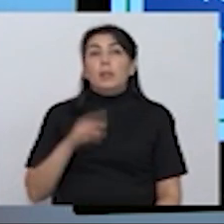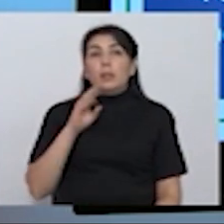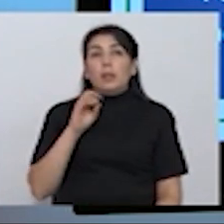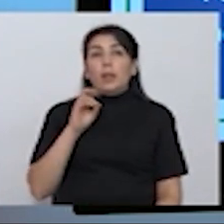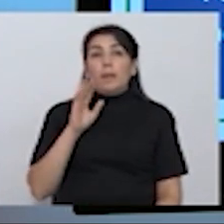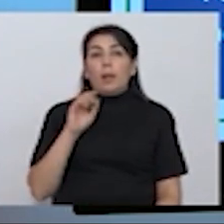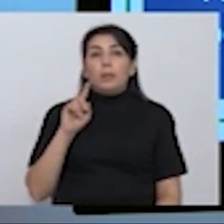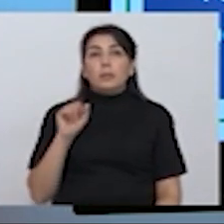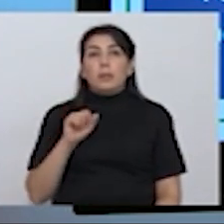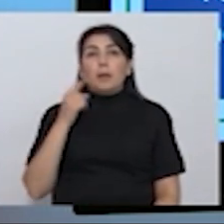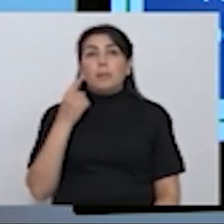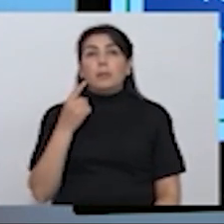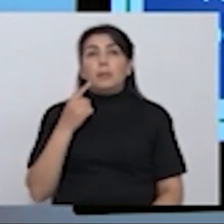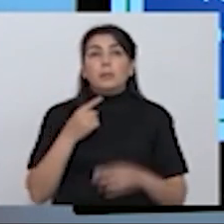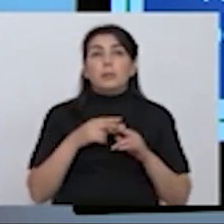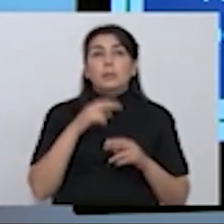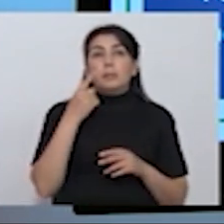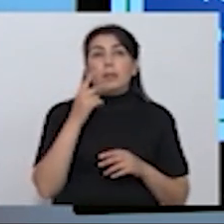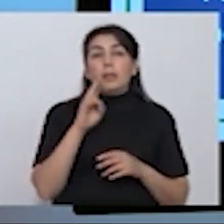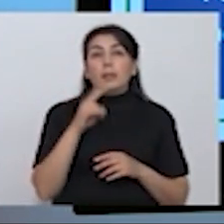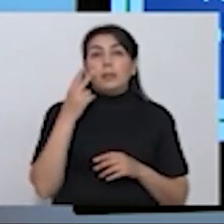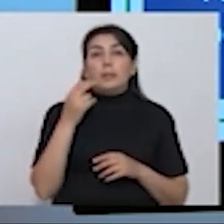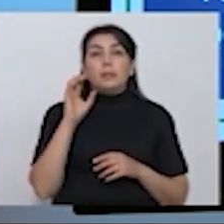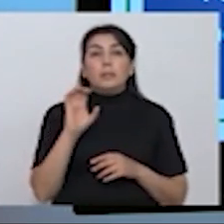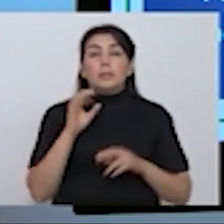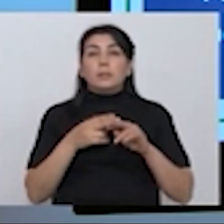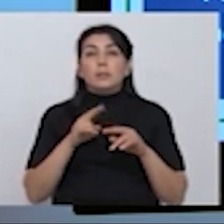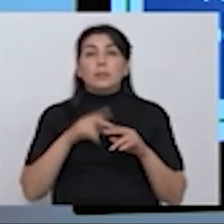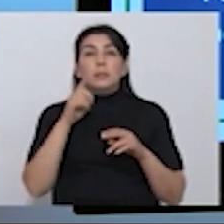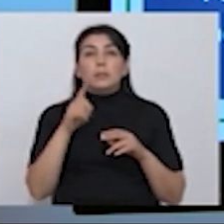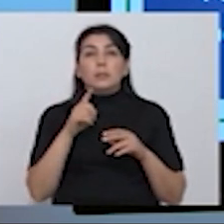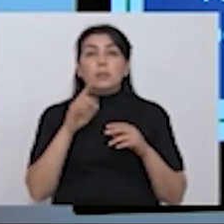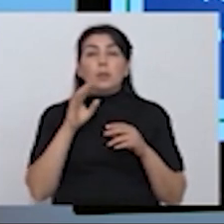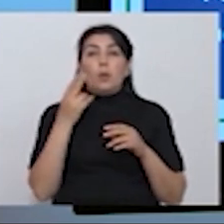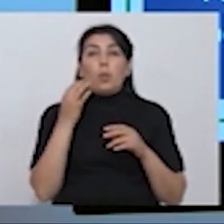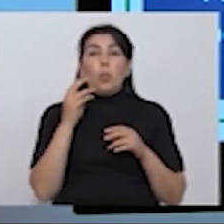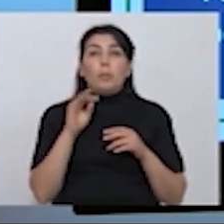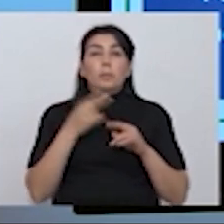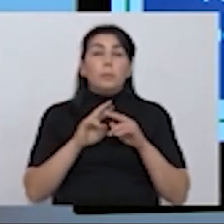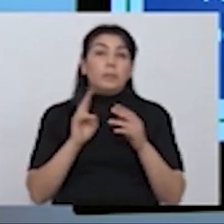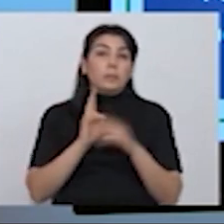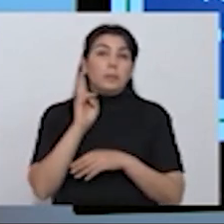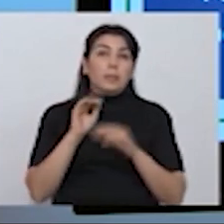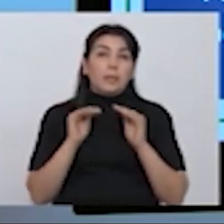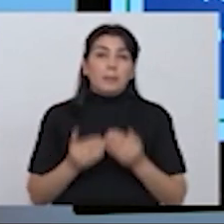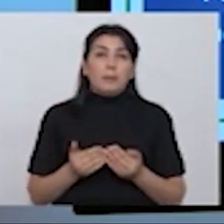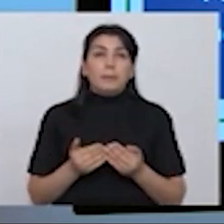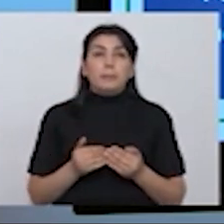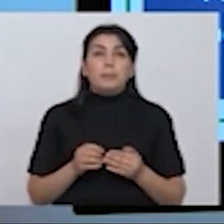Telofaza 1da 1N 2S. Chunki xromosomalar qutblarga tortilganligi uchun ularning soni 2 barobar